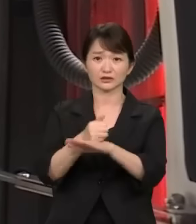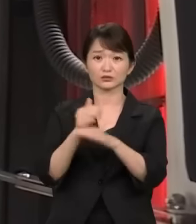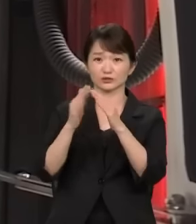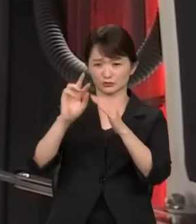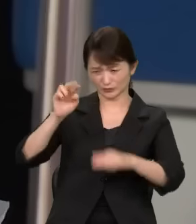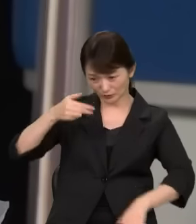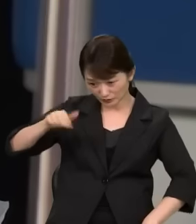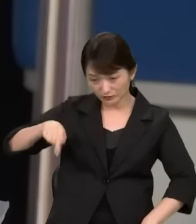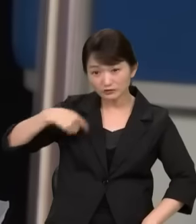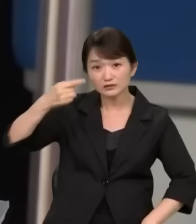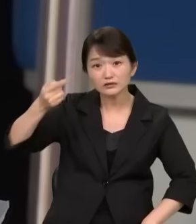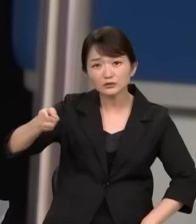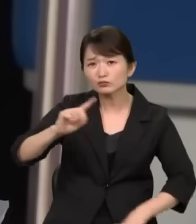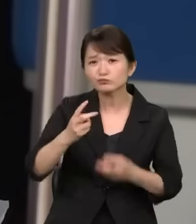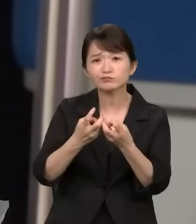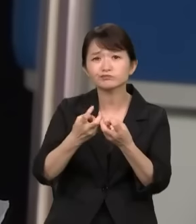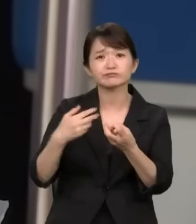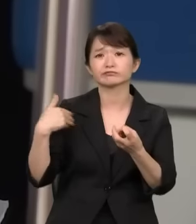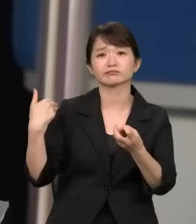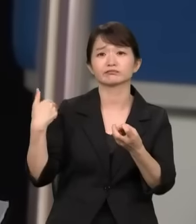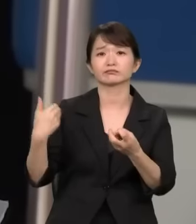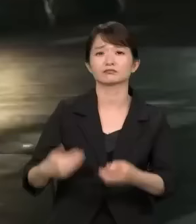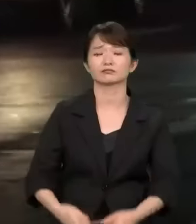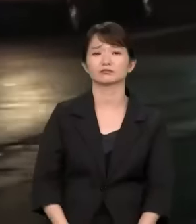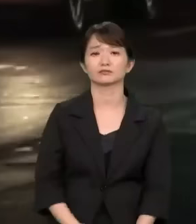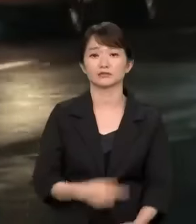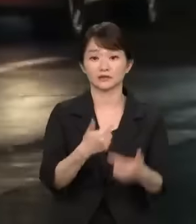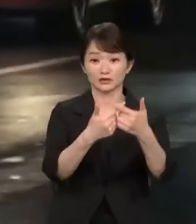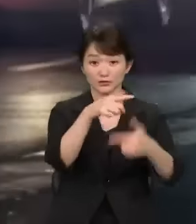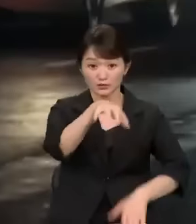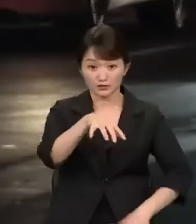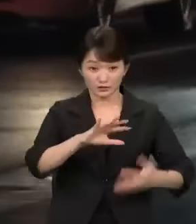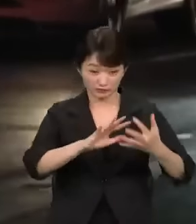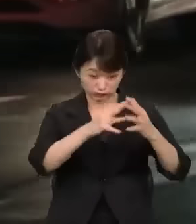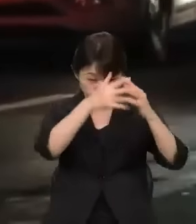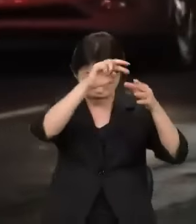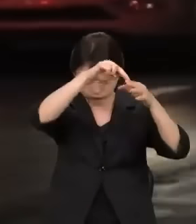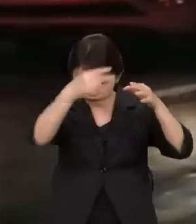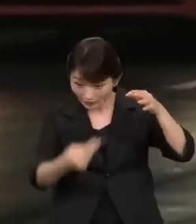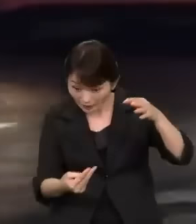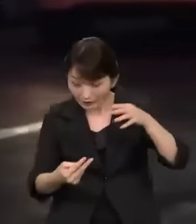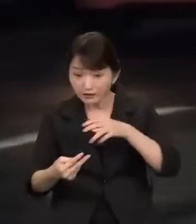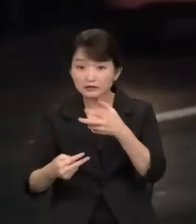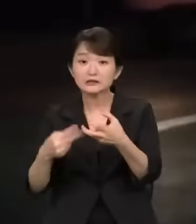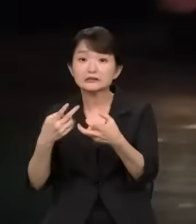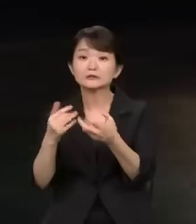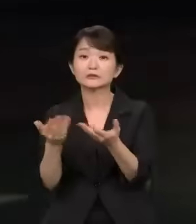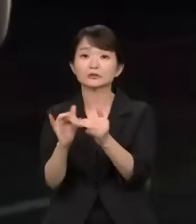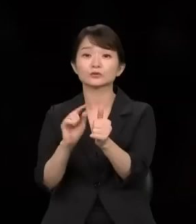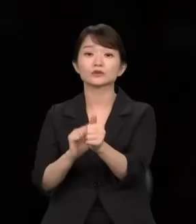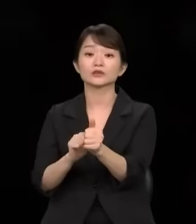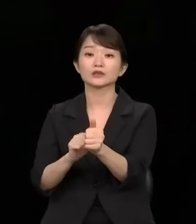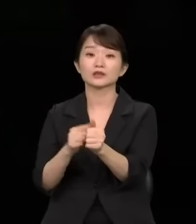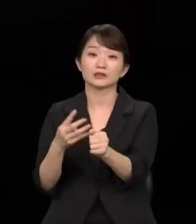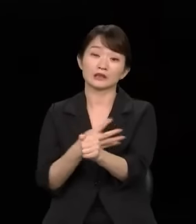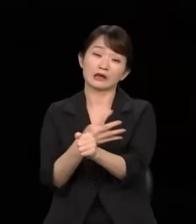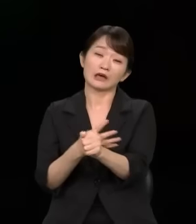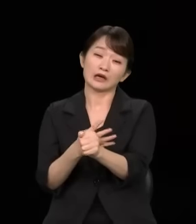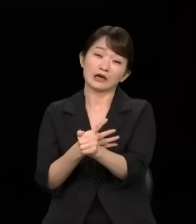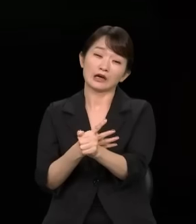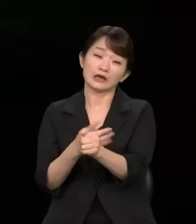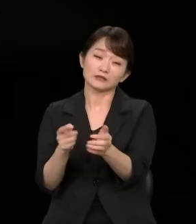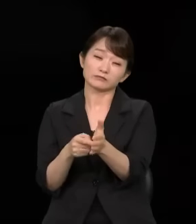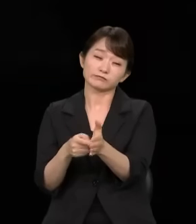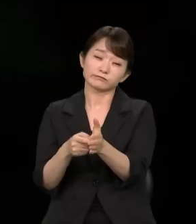갔고 그 뒤 상태는 알 수 없습니다. 부산에선 공사 현장에서 추락한 70대 노동자가 4시간 넘게